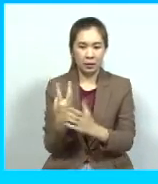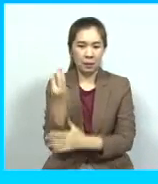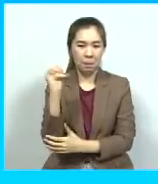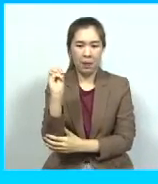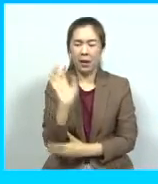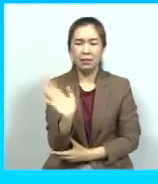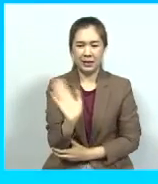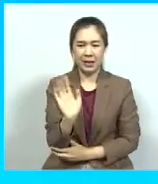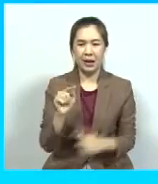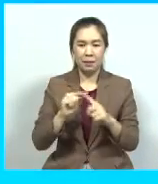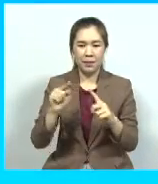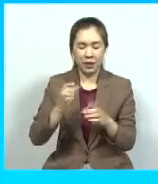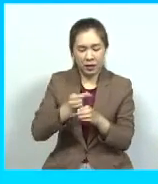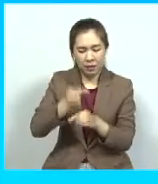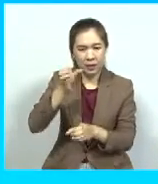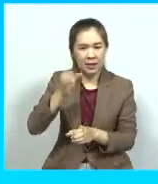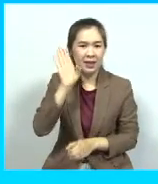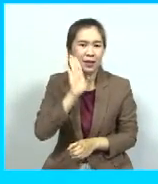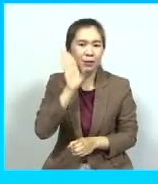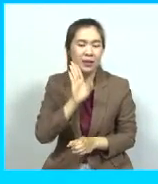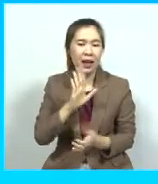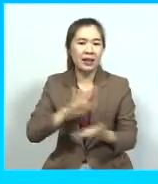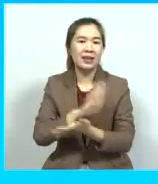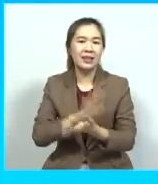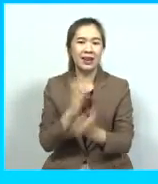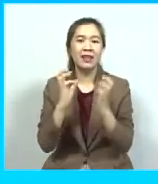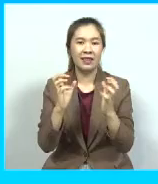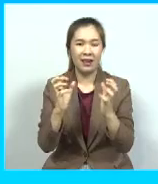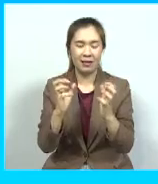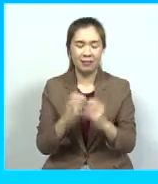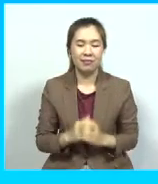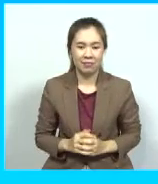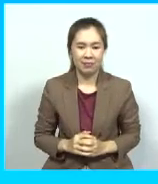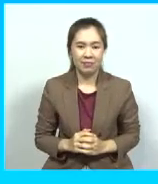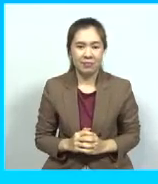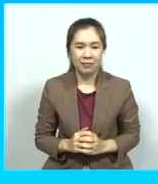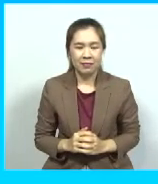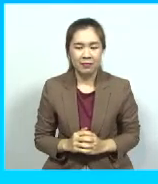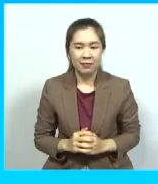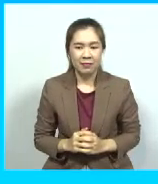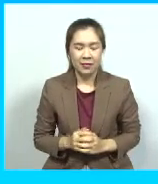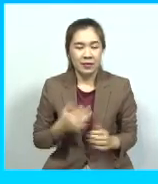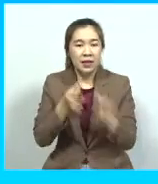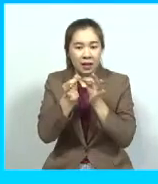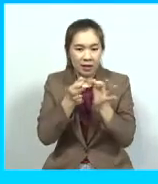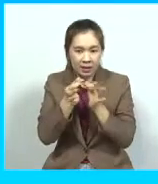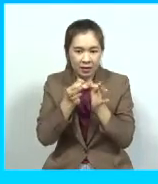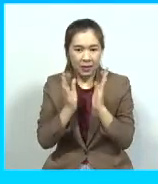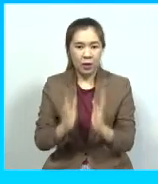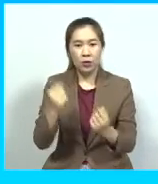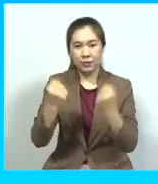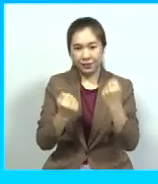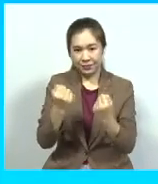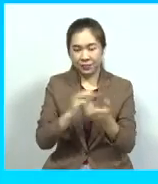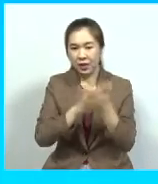ใช่ไม้แต่ว่าเป็นแกนกระดาษแข็งนะคะก็คือไม่ใช่ไม้ตามที่ปรากฏเป็นข่าวนอกจากการชี้แจงของพี่ขับแท็ก